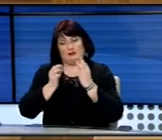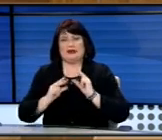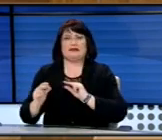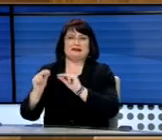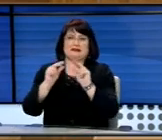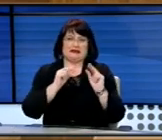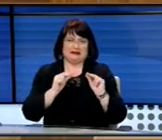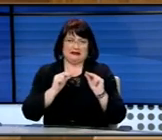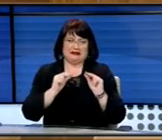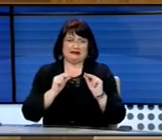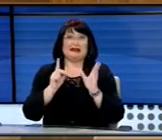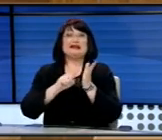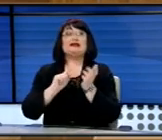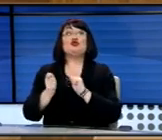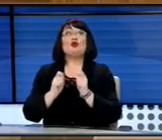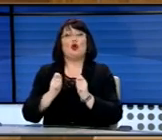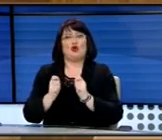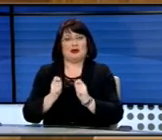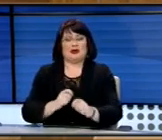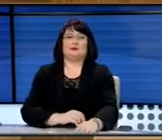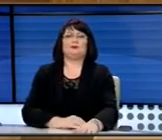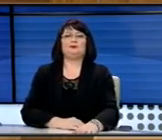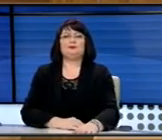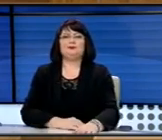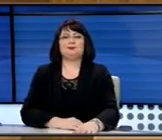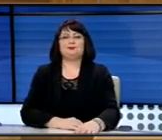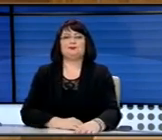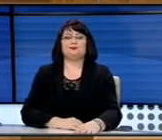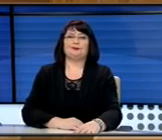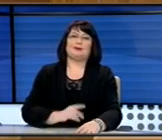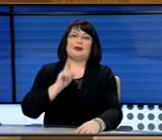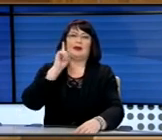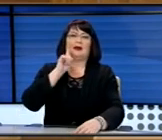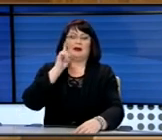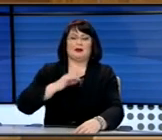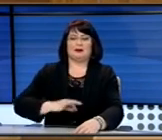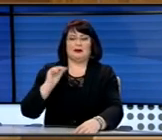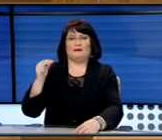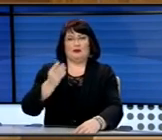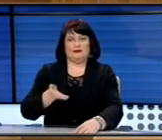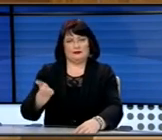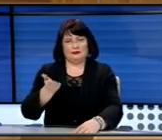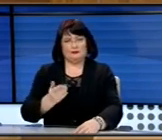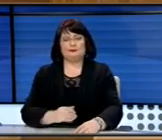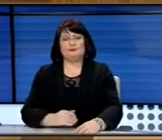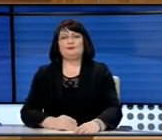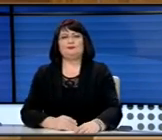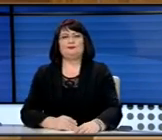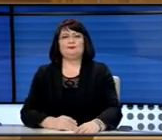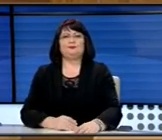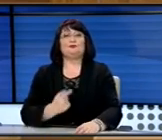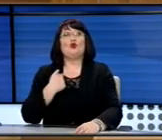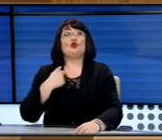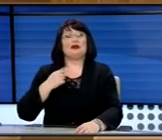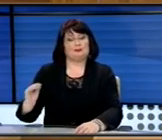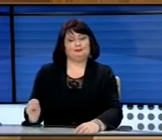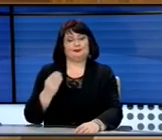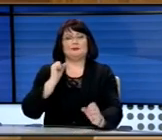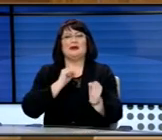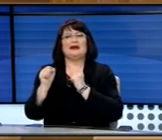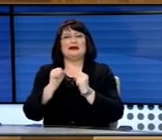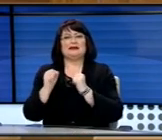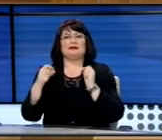της επίμαχης τροπολογίας. Κυρίες και κύριοι βουλευτές, όταν ξέσπασε η κρίση